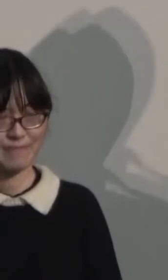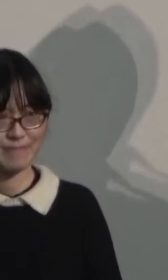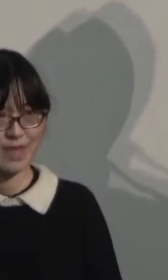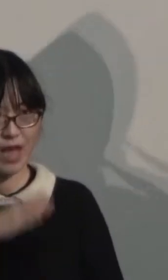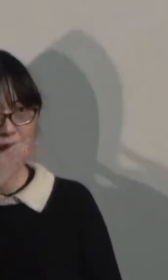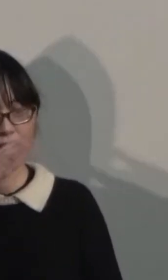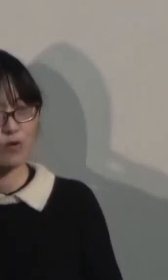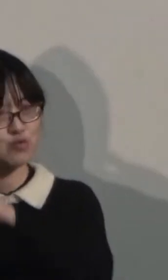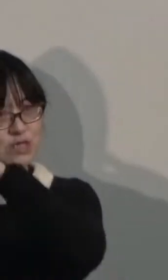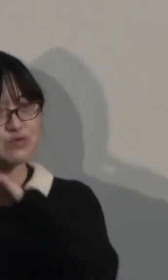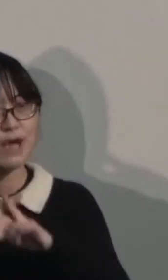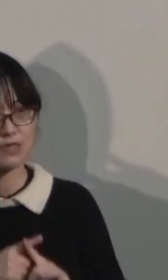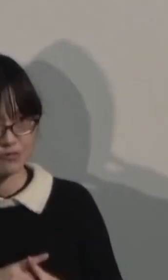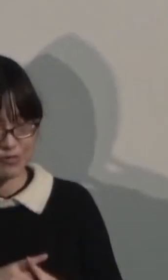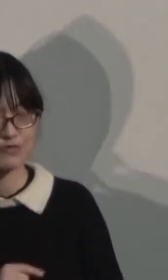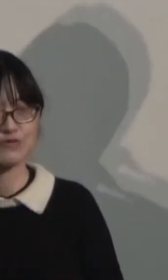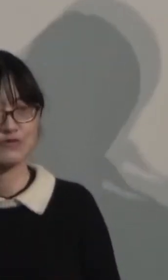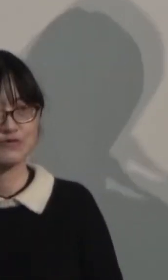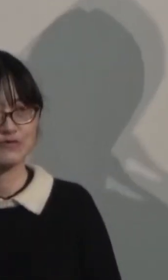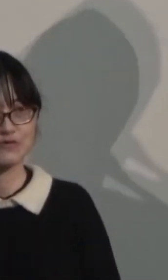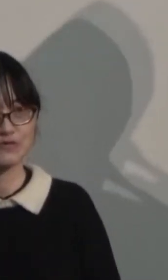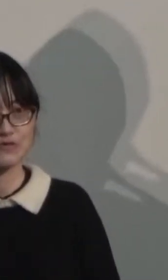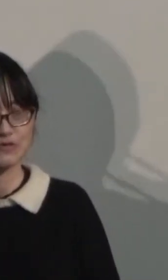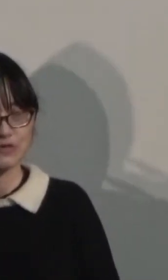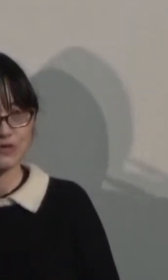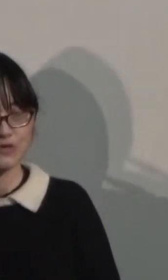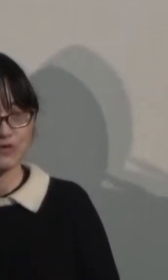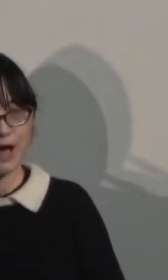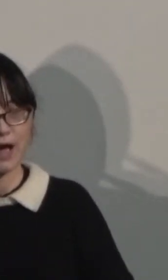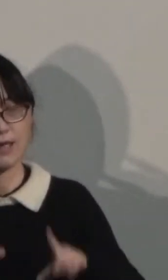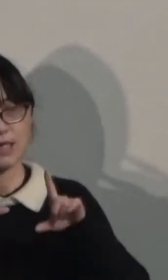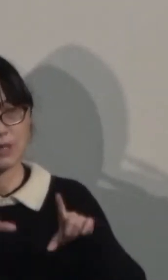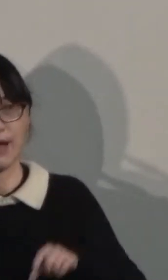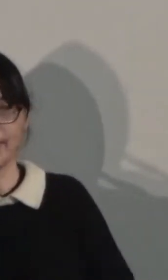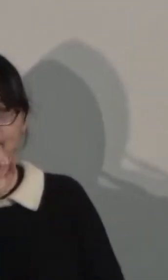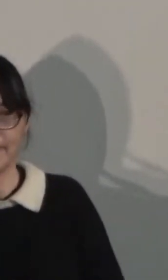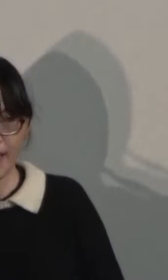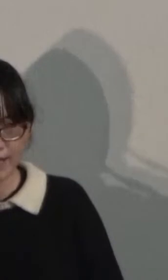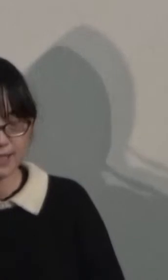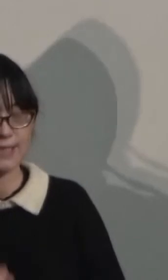クリスマスってどんな日ですか。